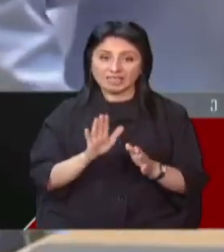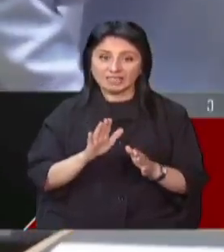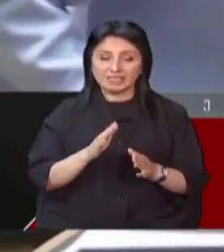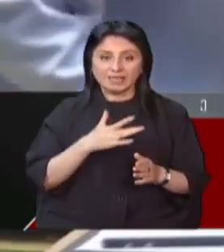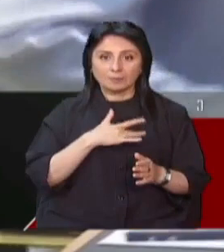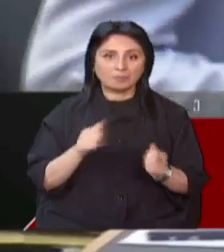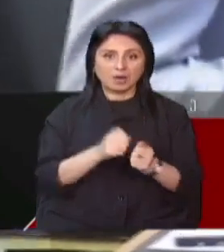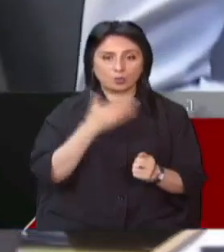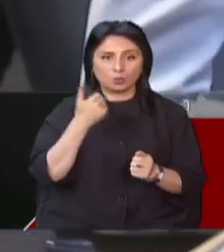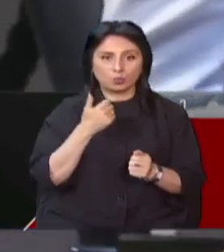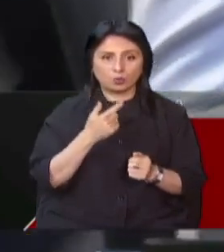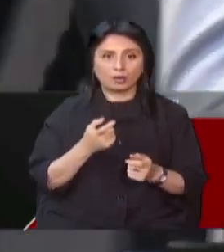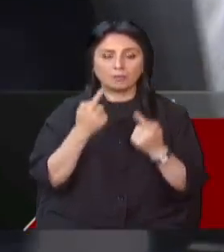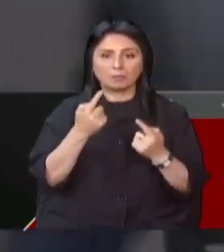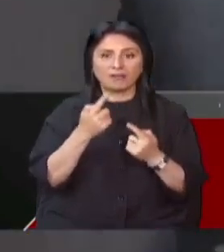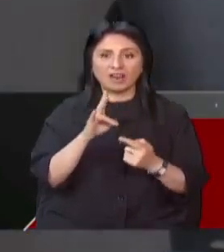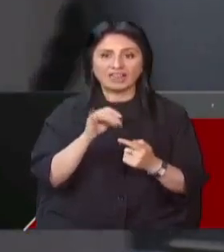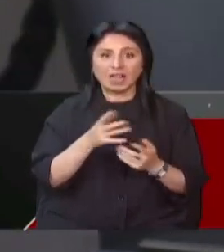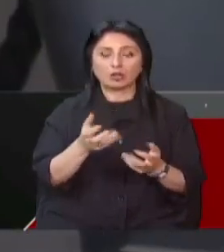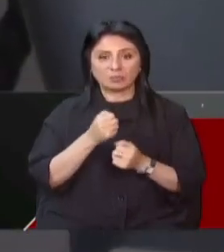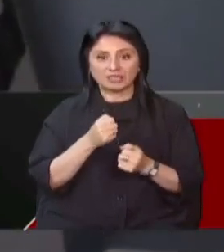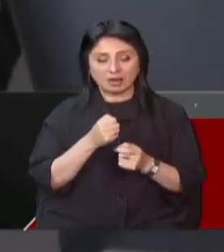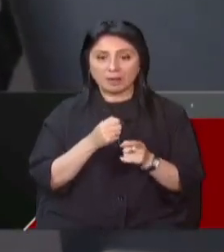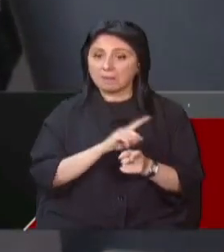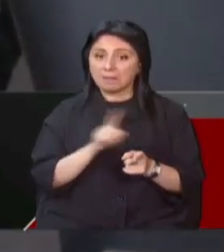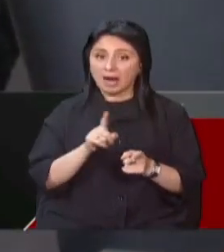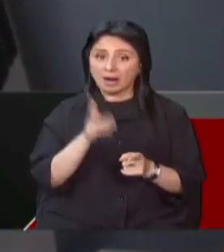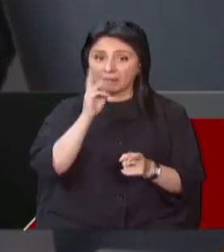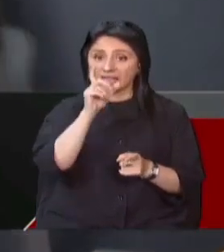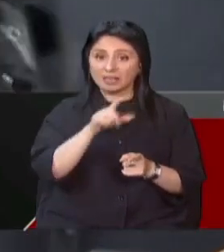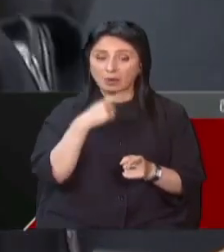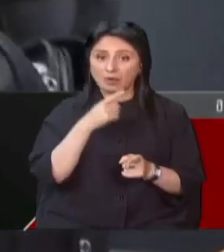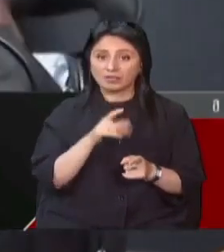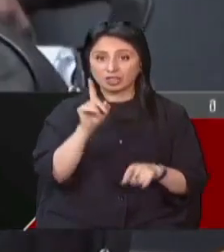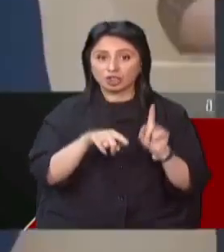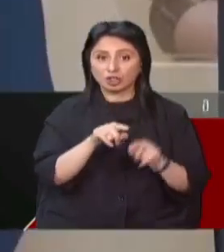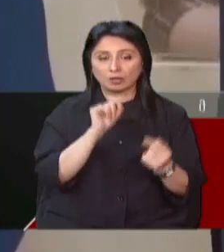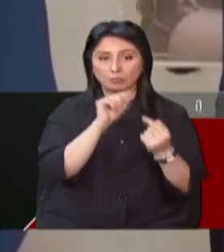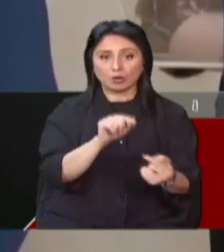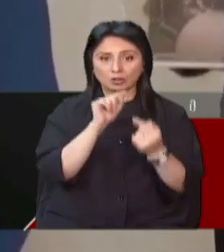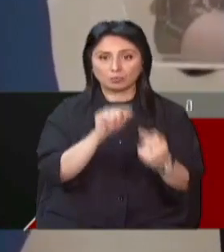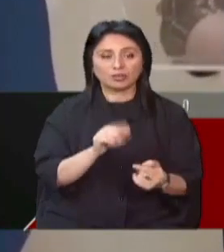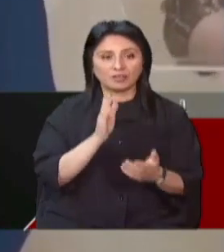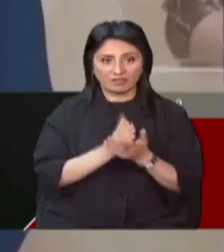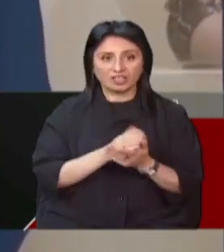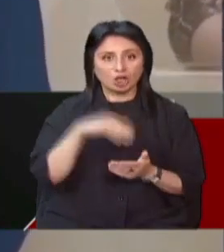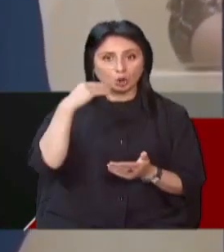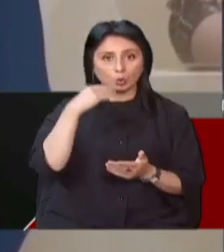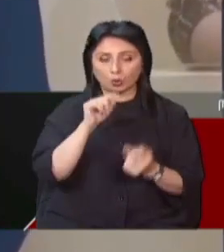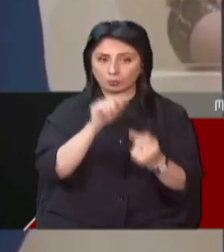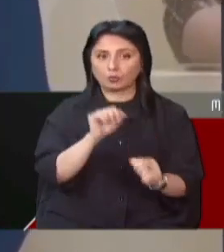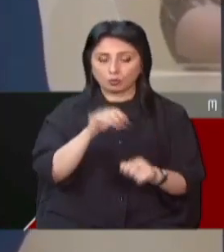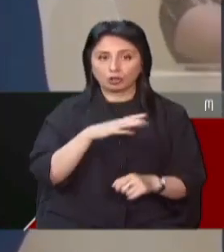ხისტია, ალიანსის ბევრი გავლენიანი წევრისთვის მისაღებია. თუმცა, როგორც დიპლომატები ამბობენ, მისი არჩევის წინააღმდეგ შესაძლოა თურქეთი